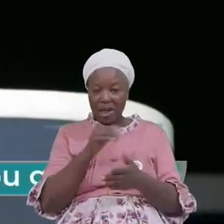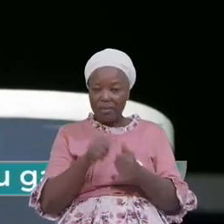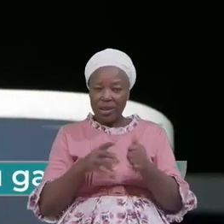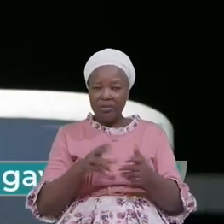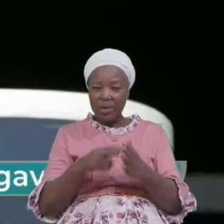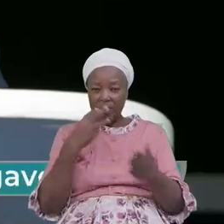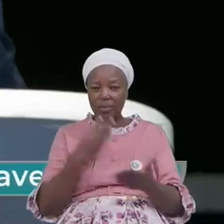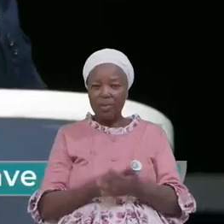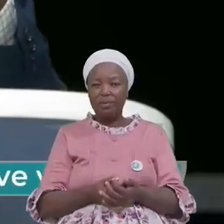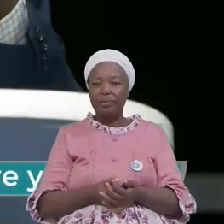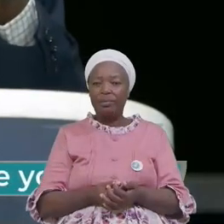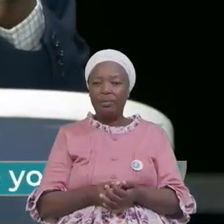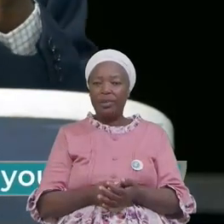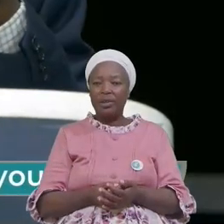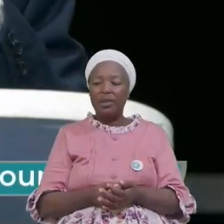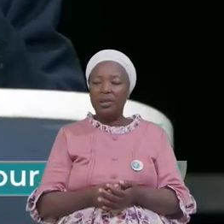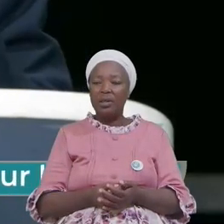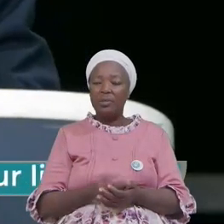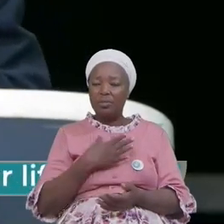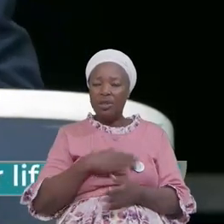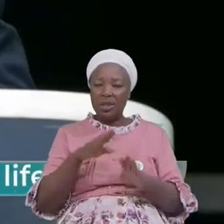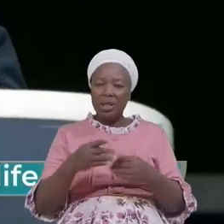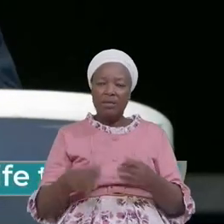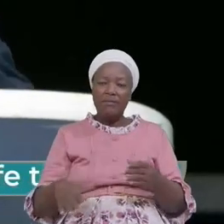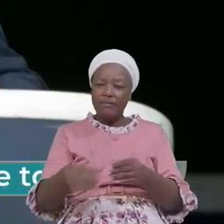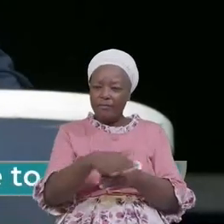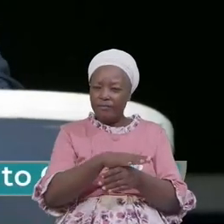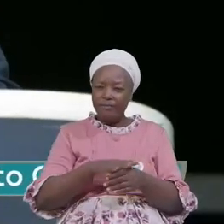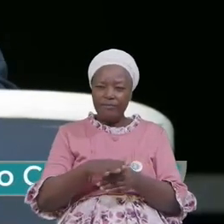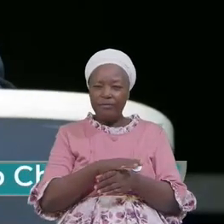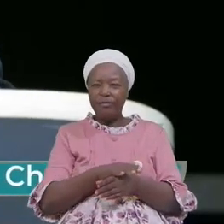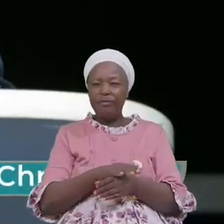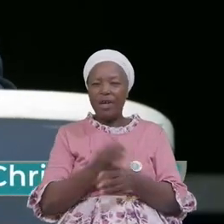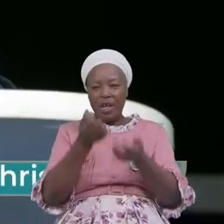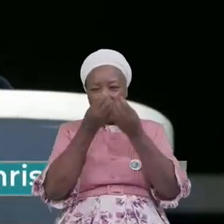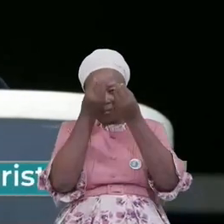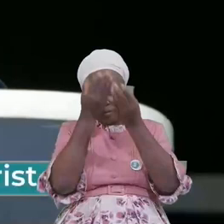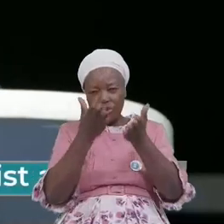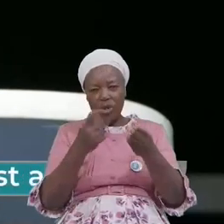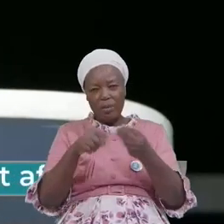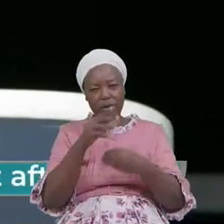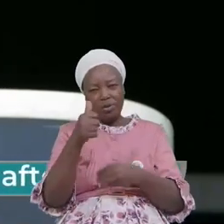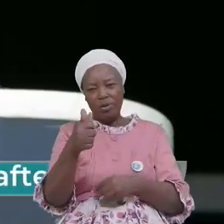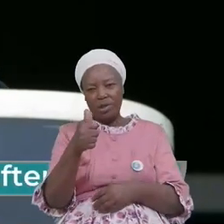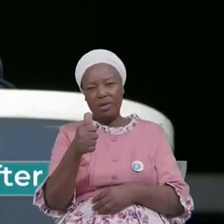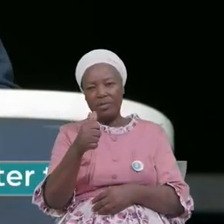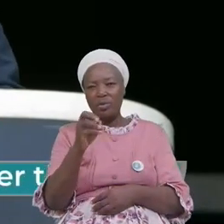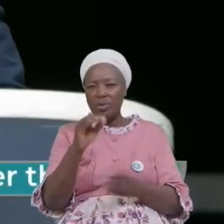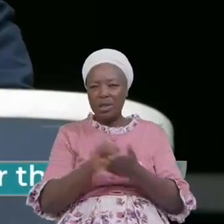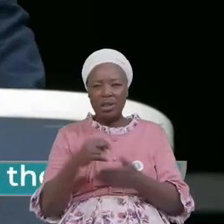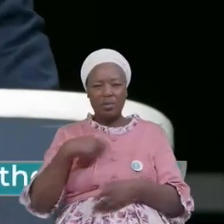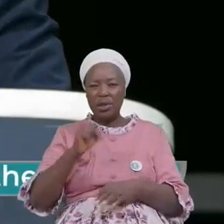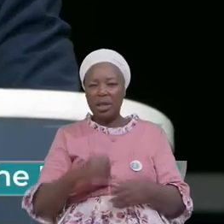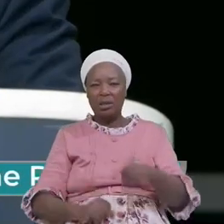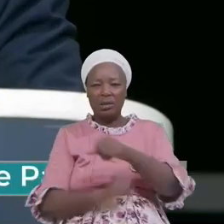marche, dans votre nouvelle vie avec le Seigneur. Voilà pourquoi il faut bien remplir les formulaires qui vous sont donnés pour